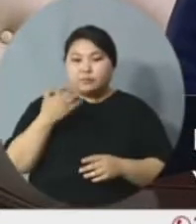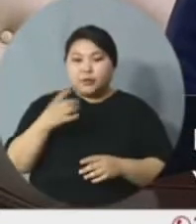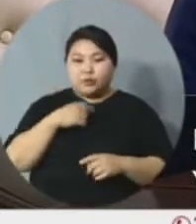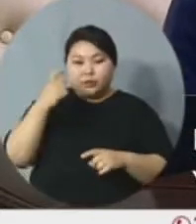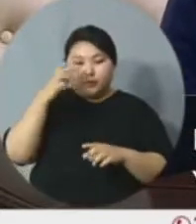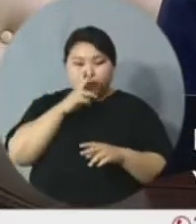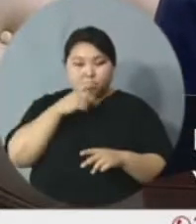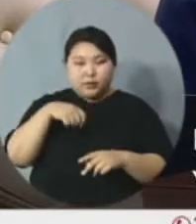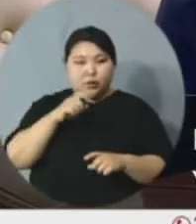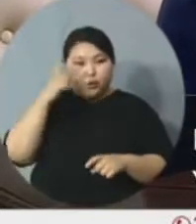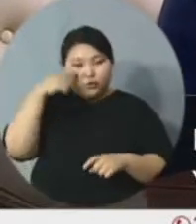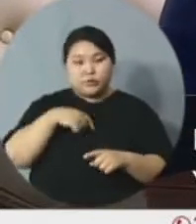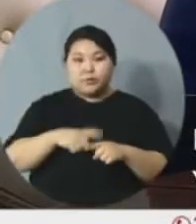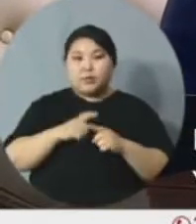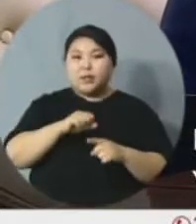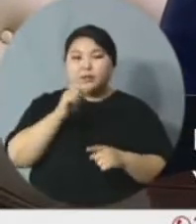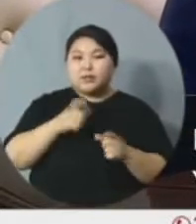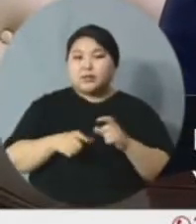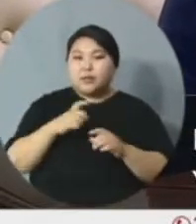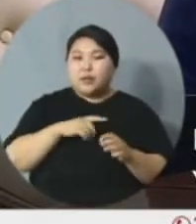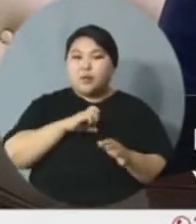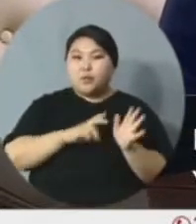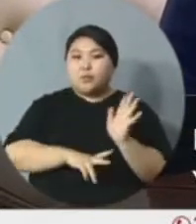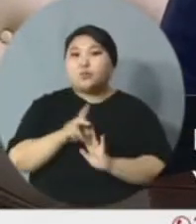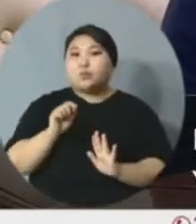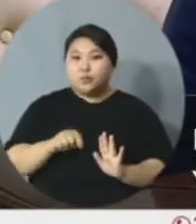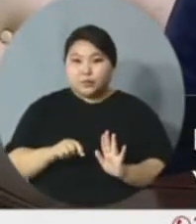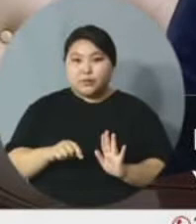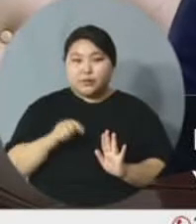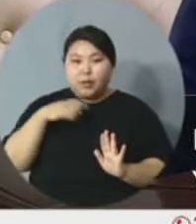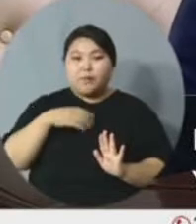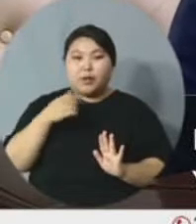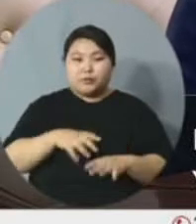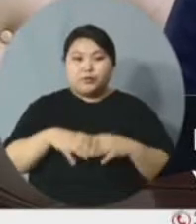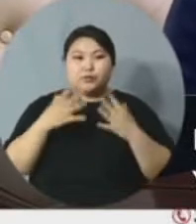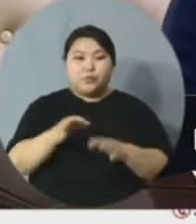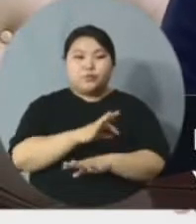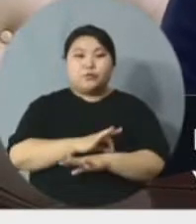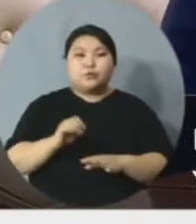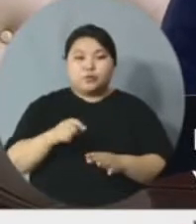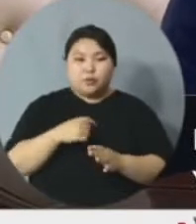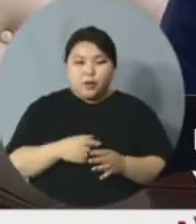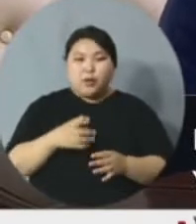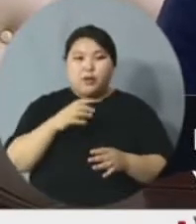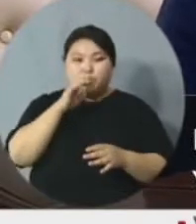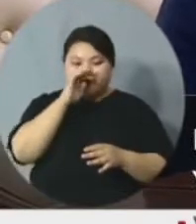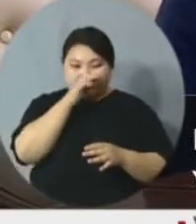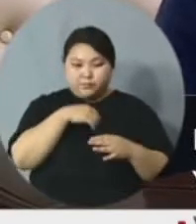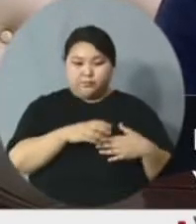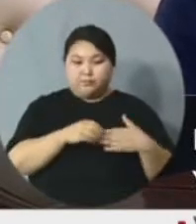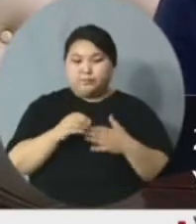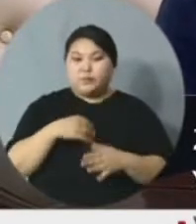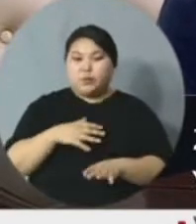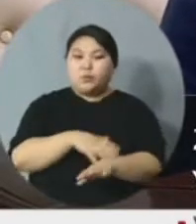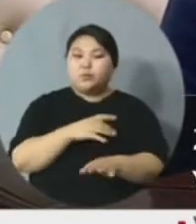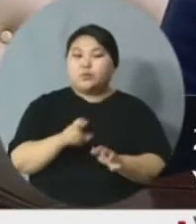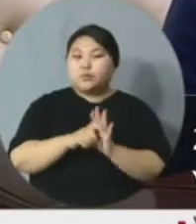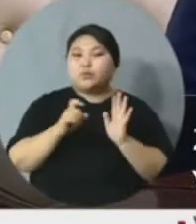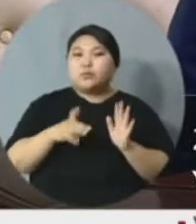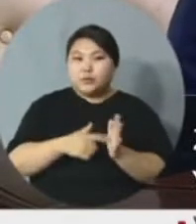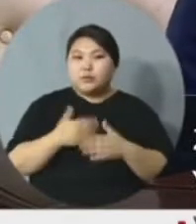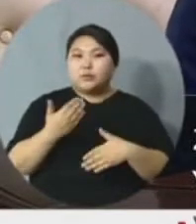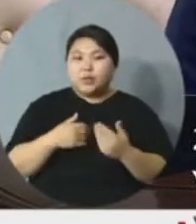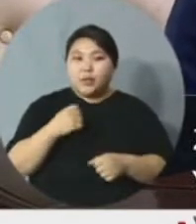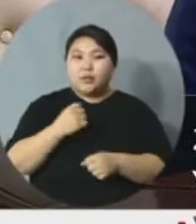Хүмүүсийг нэмэх асуудлынх нь эдийн засгийн их үсрүүдийг ярьдаг л да. Одоо манайхан бол том төслүүдээ бас хөдөлгөх, урт хугацаанд